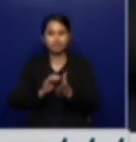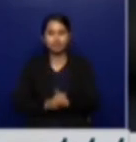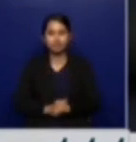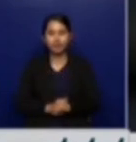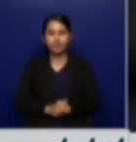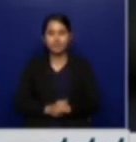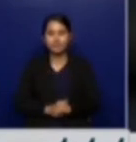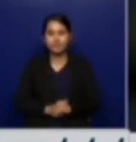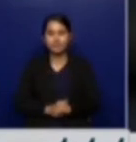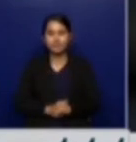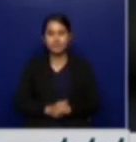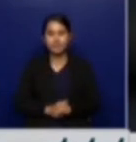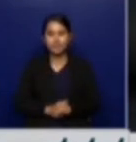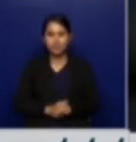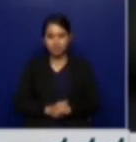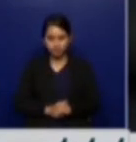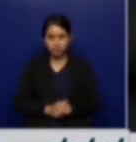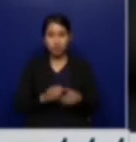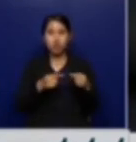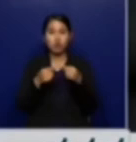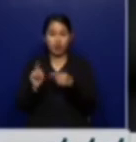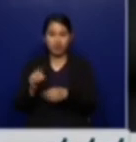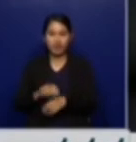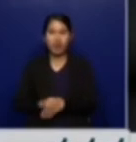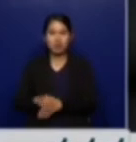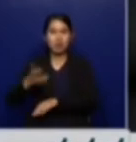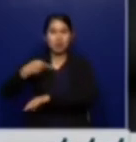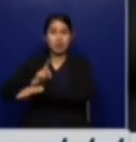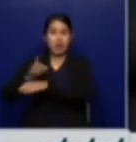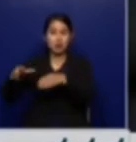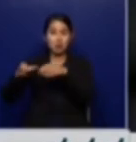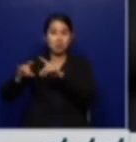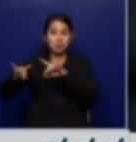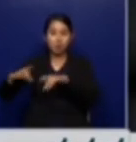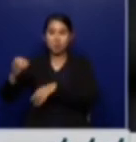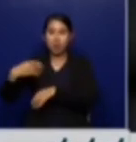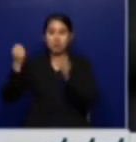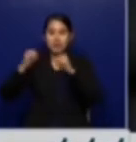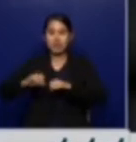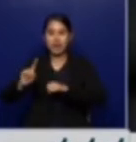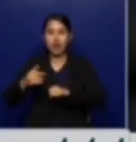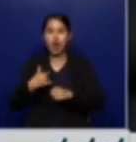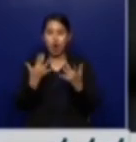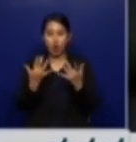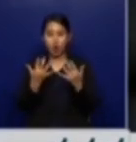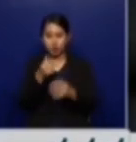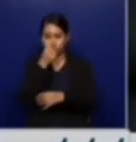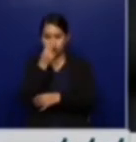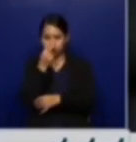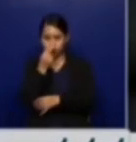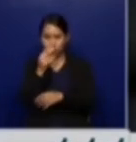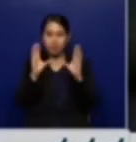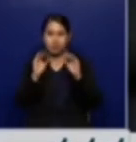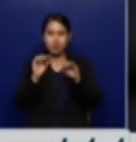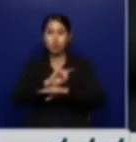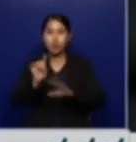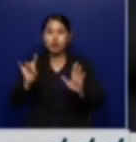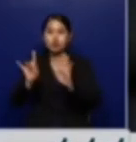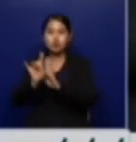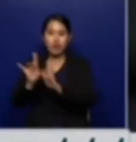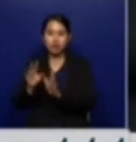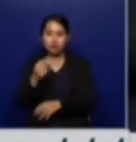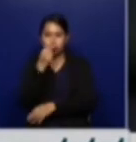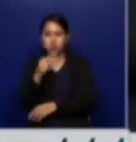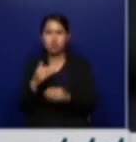แล้วต่อเนื่องไปด้วยนะครับท่านประธานวิปผมบอกว่ามติจะเป็นยังไงเนี่ยขอดูวันสุดท้ายแต่เห็นภา